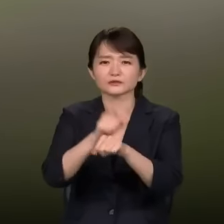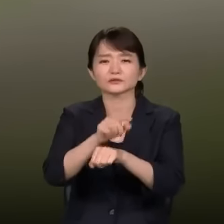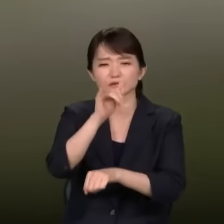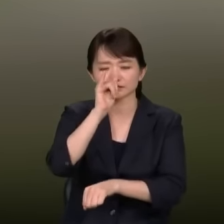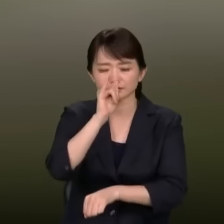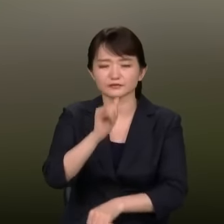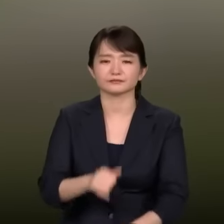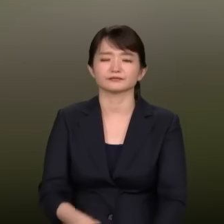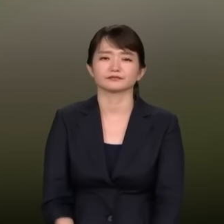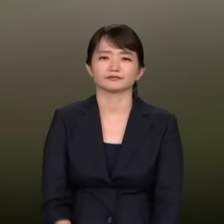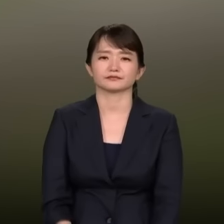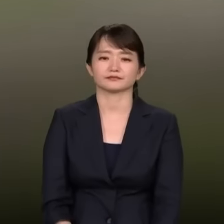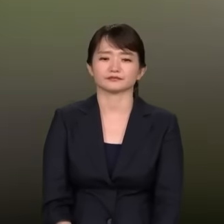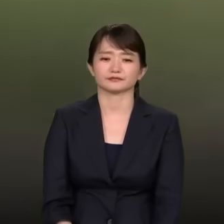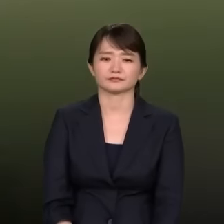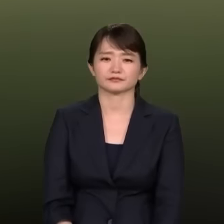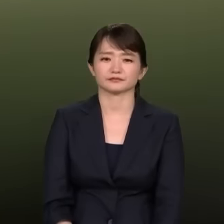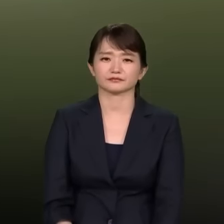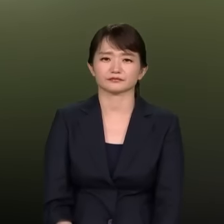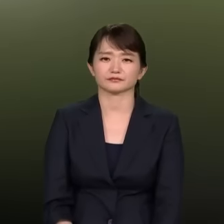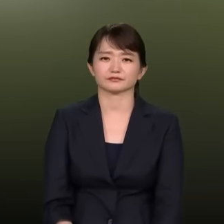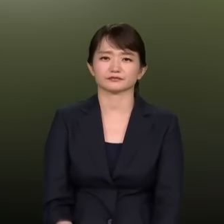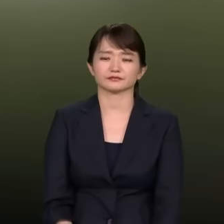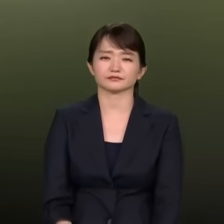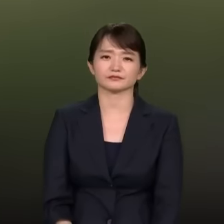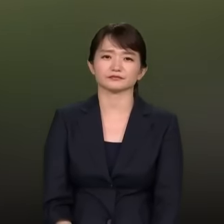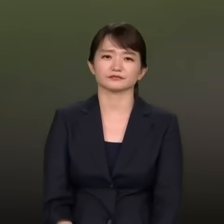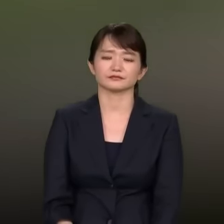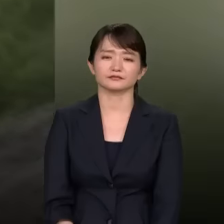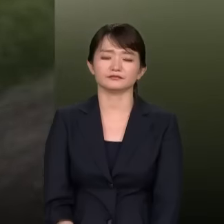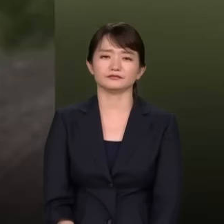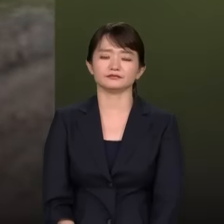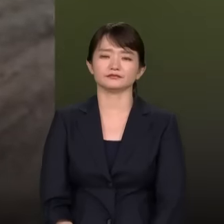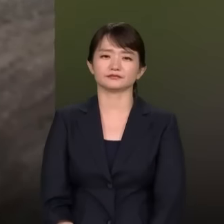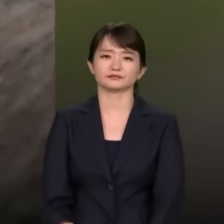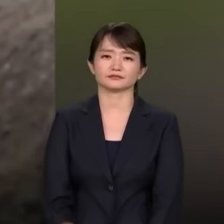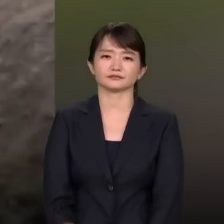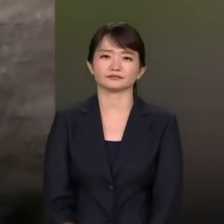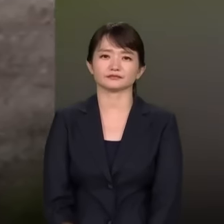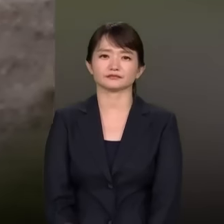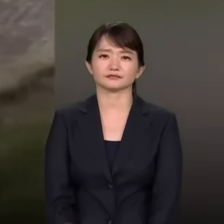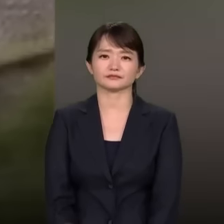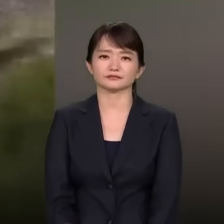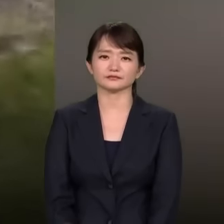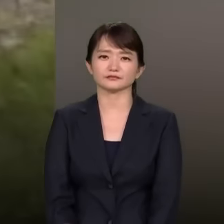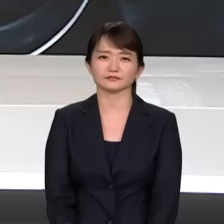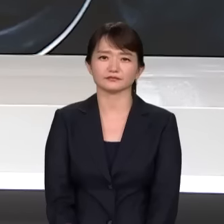열어둬야 한다고 덧붙였습니다. 중국 베이징에서 JTBC 이도성입니다.